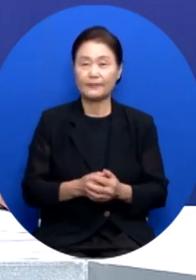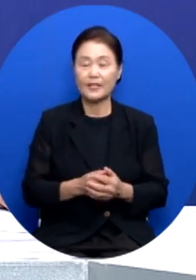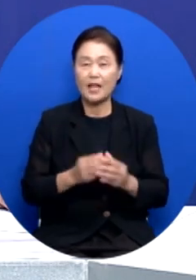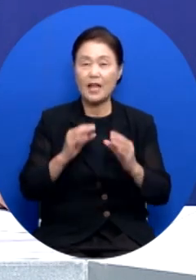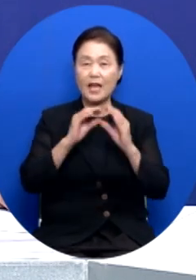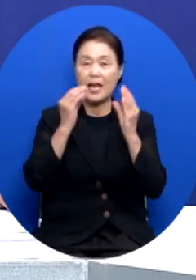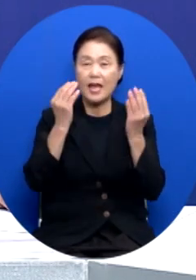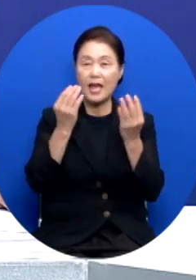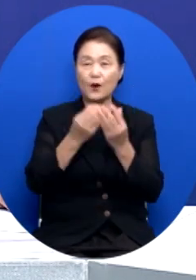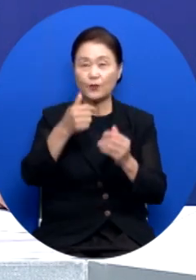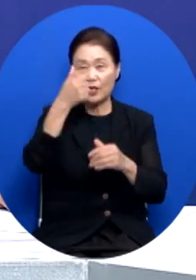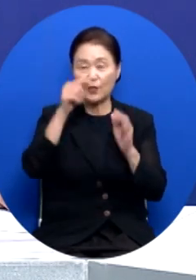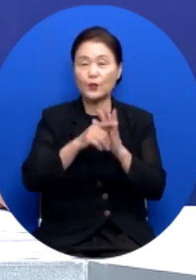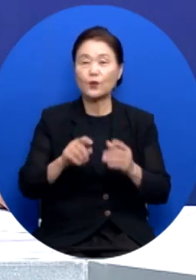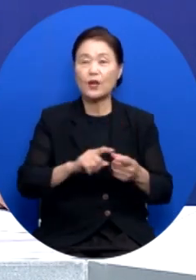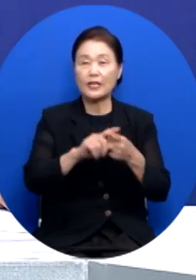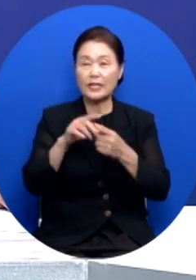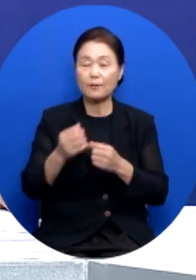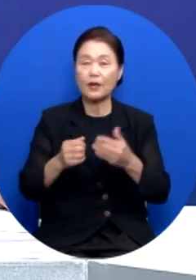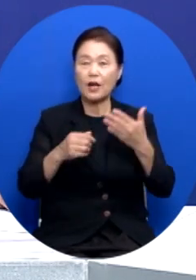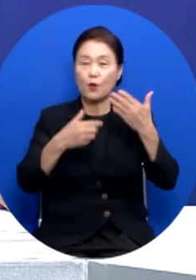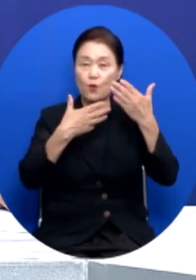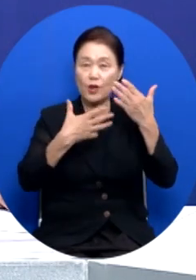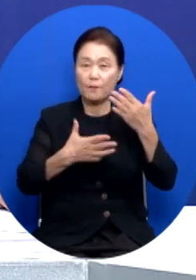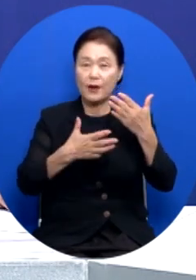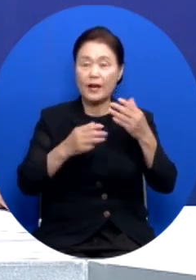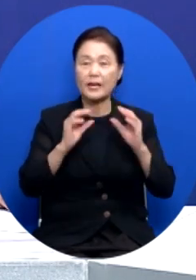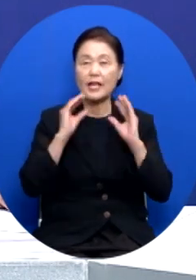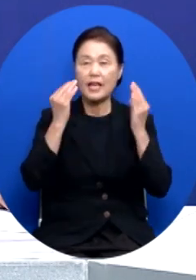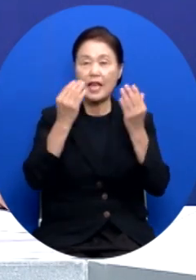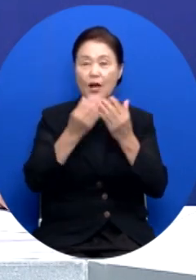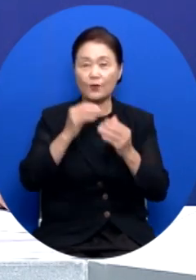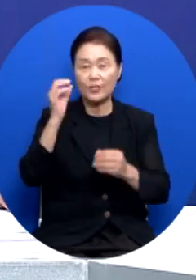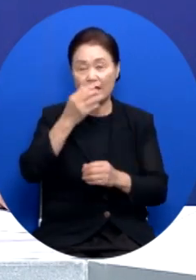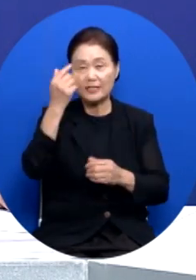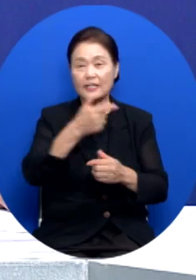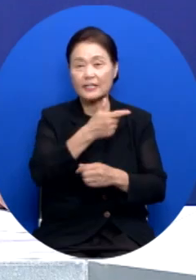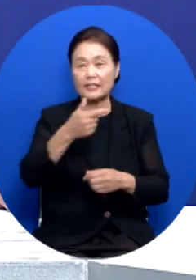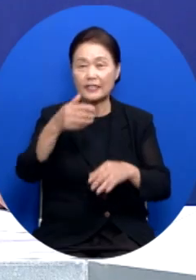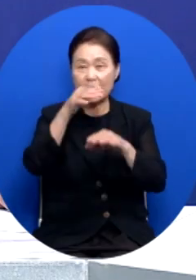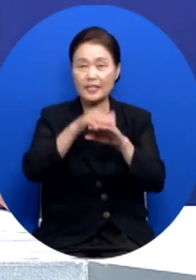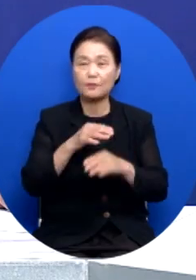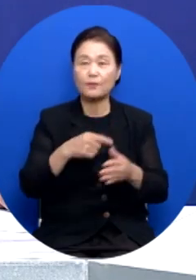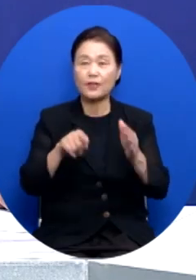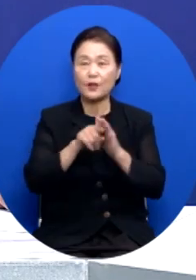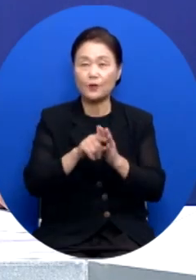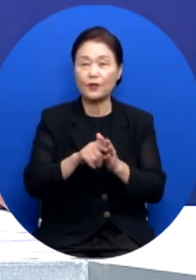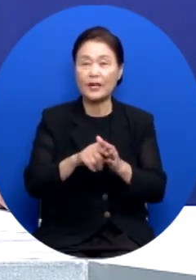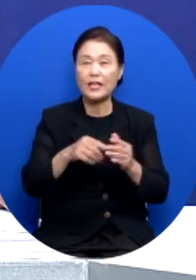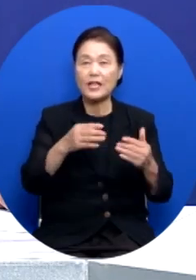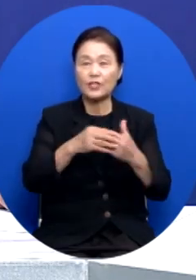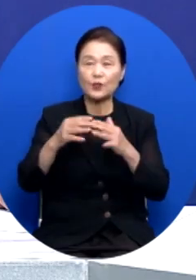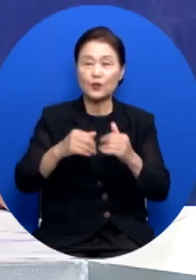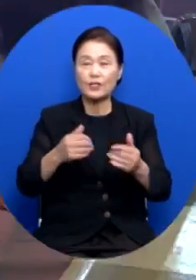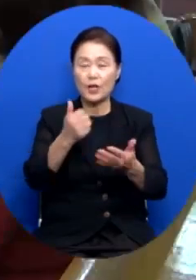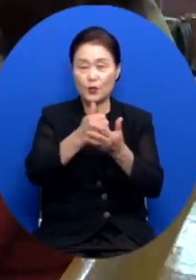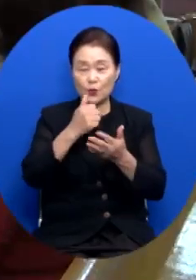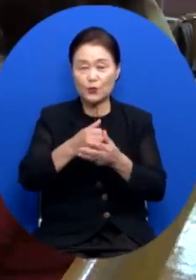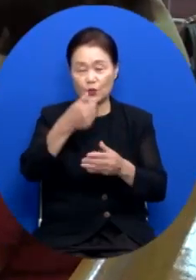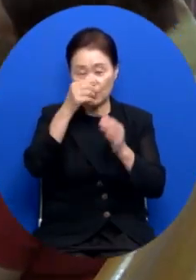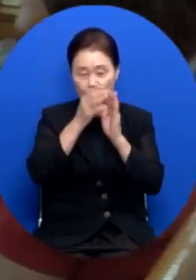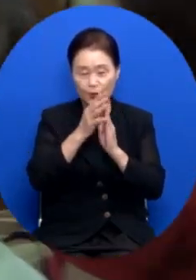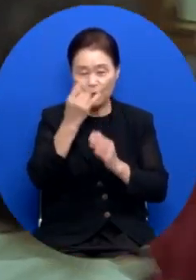해운대 기독교연합회가 98 해운대 성령 대집회를 위한 교계 지도자 초청 기도회를 열었습니다.